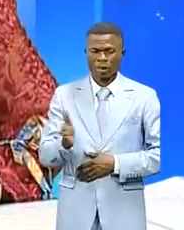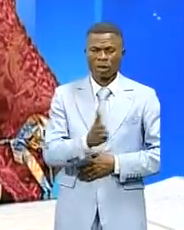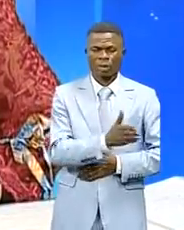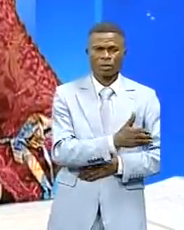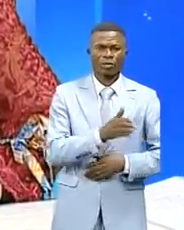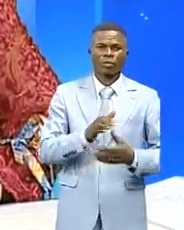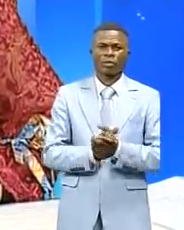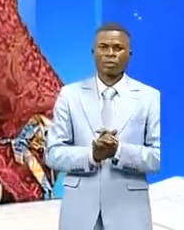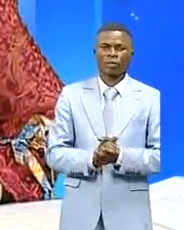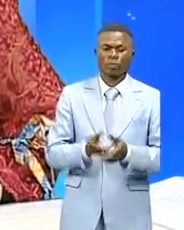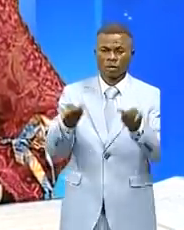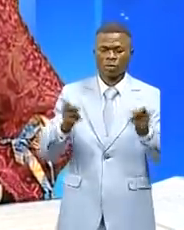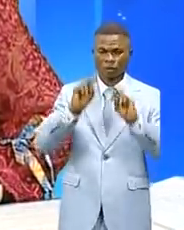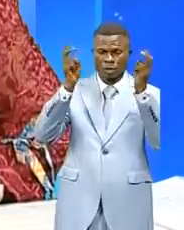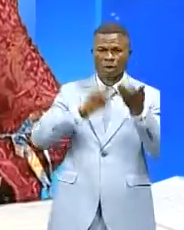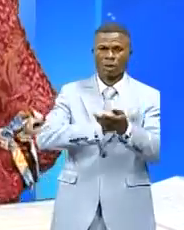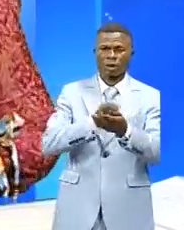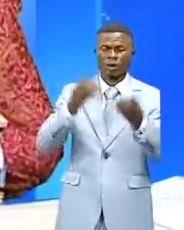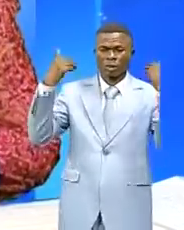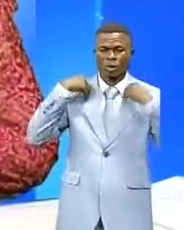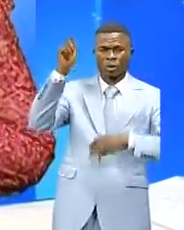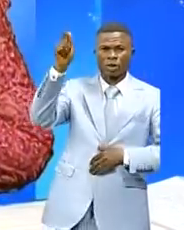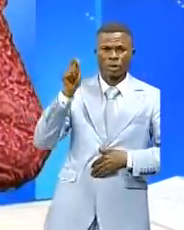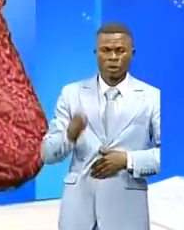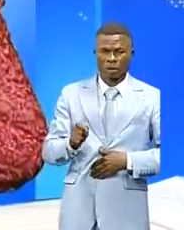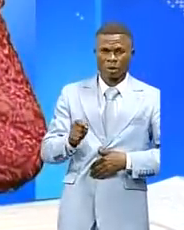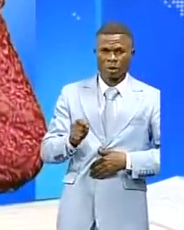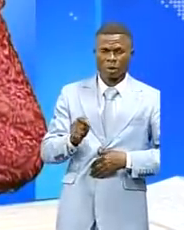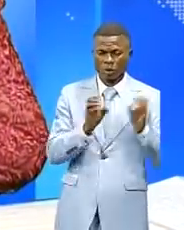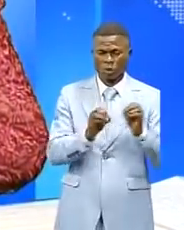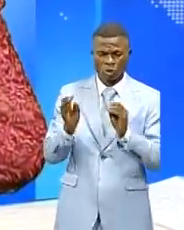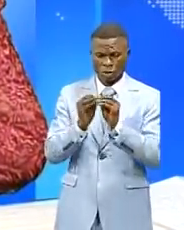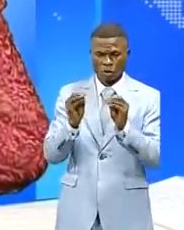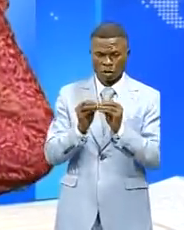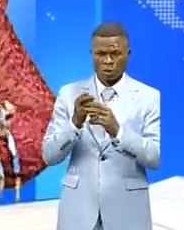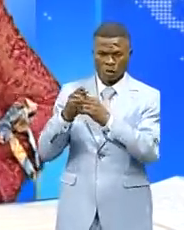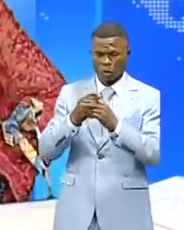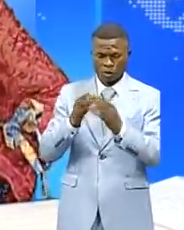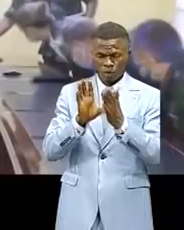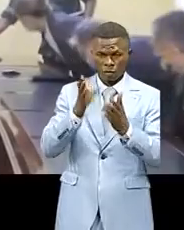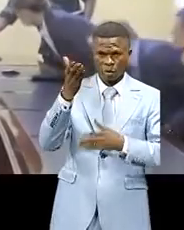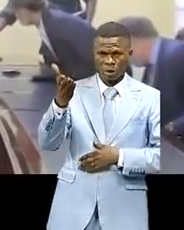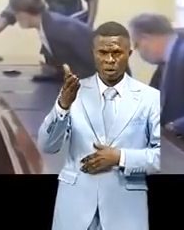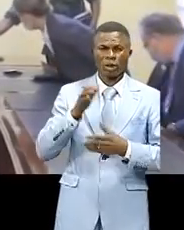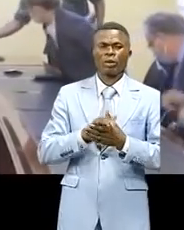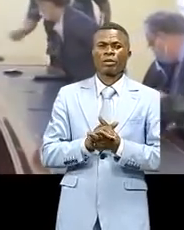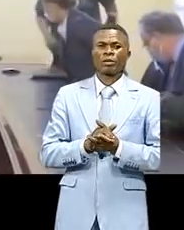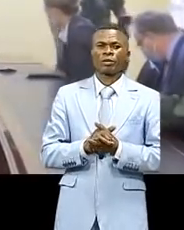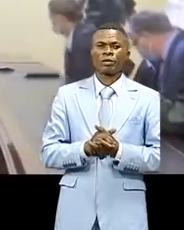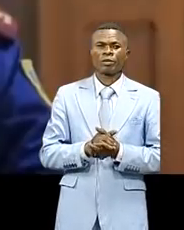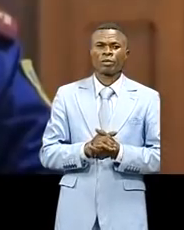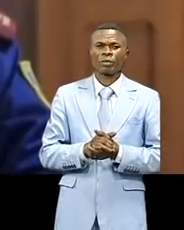espèces à goma les autorités militaires ont eu aussi ténu une réunion de sécurité son vice-gouverneur